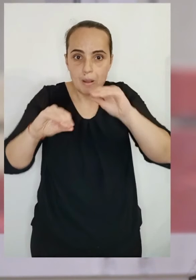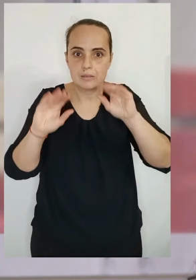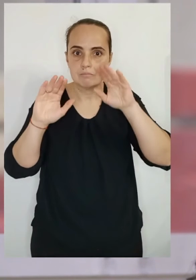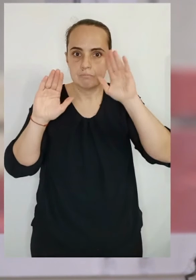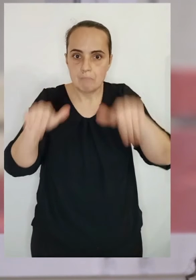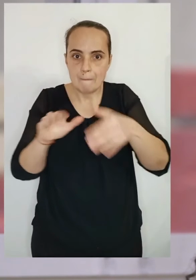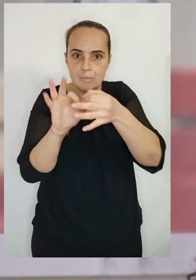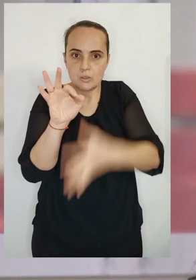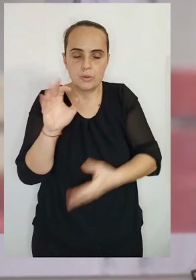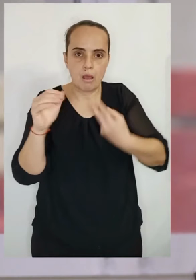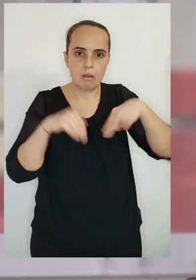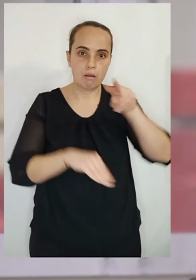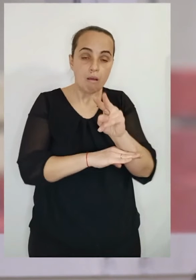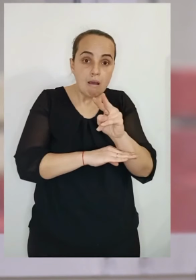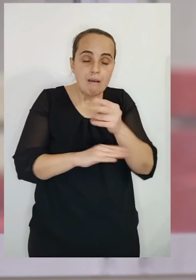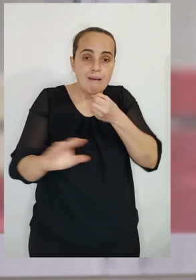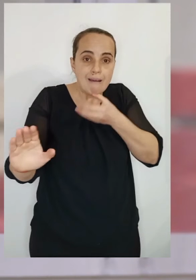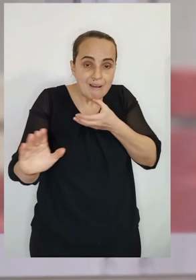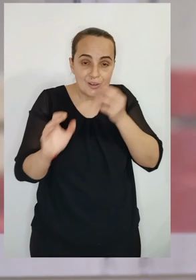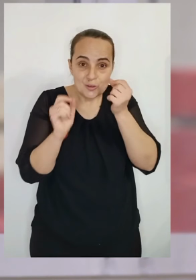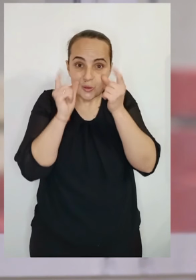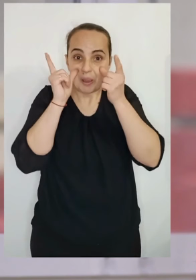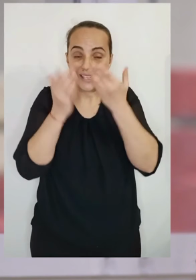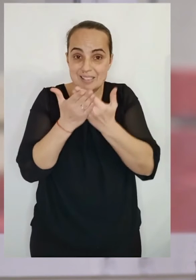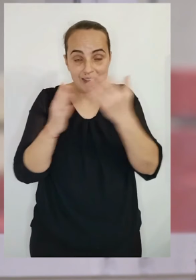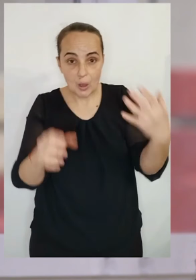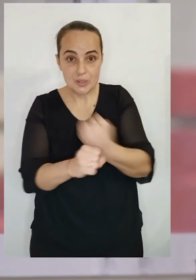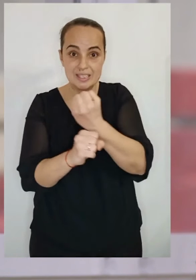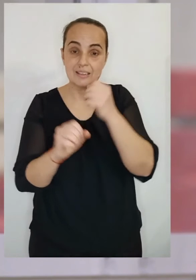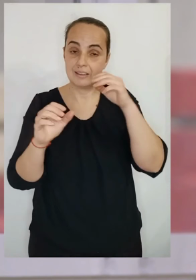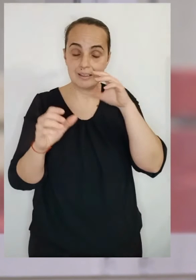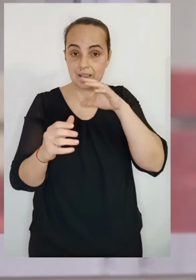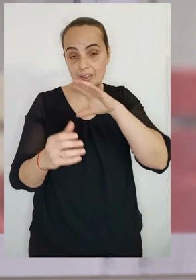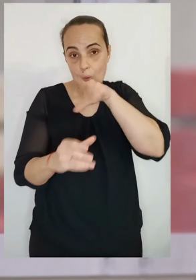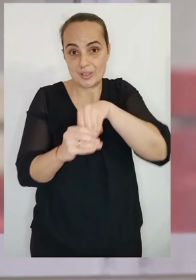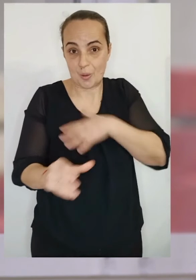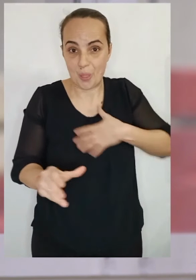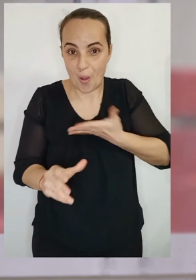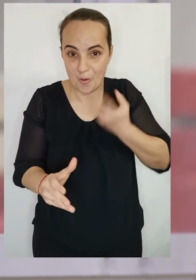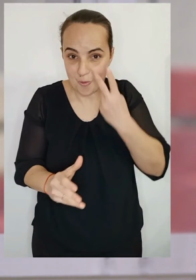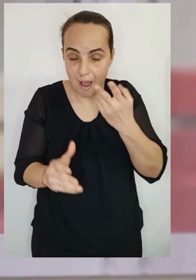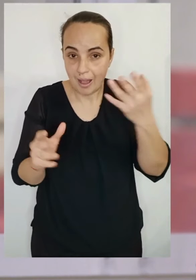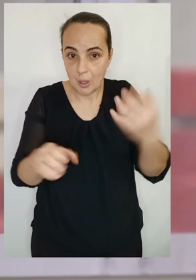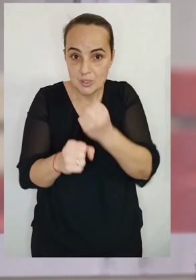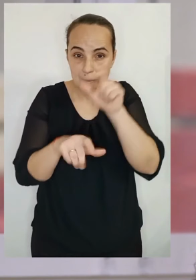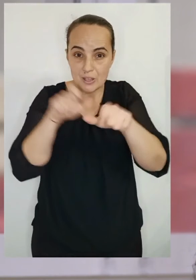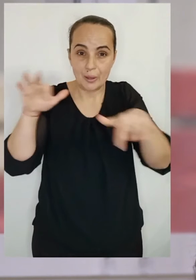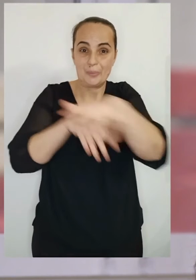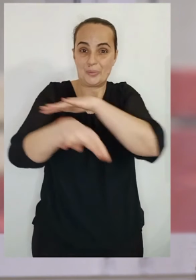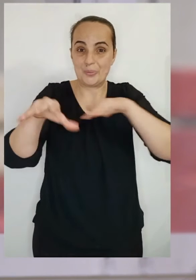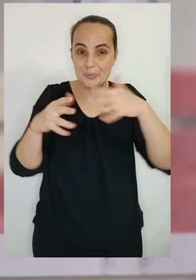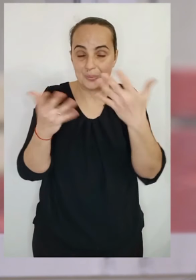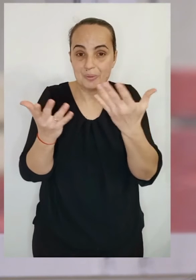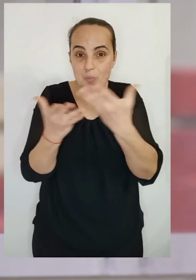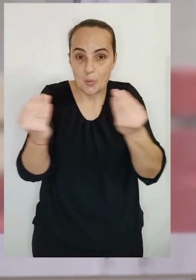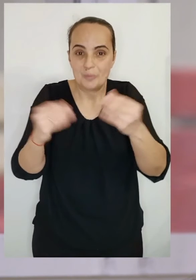suis surprise, enfin, même nous, on est surprise de la réussite et on est en même temps super content, quoi. Et en plus, ce qui se passe, c'est vraiment ce que